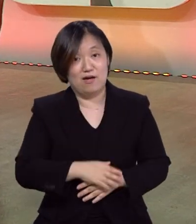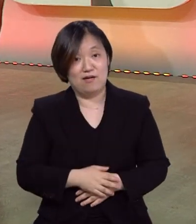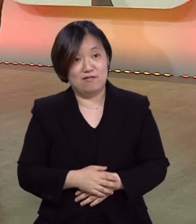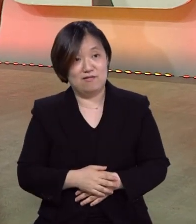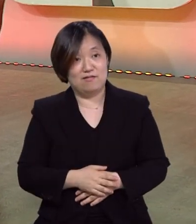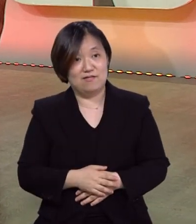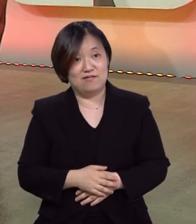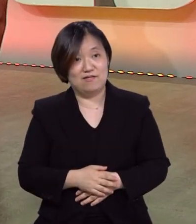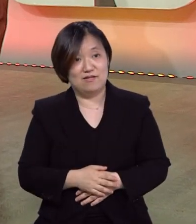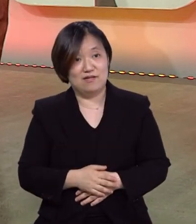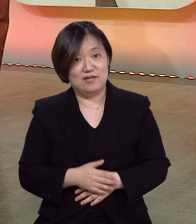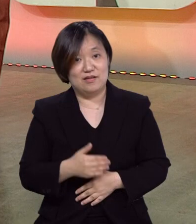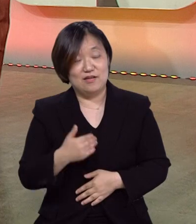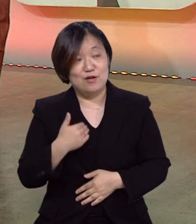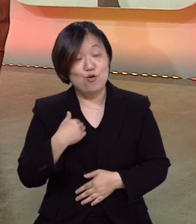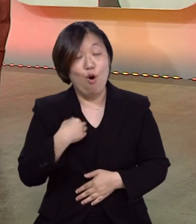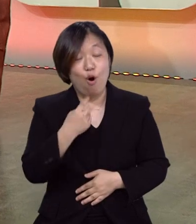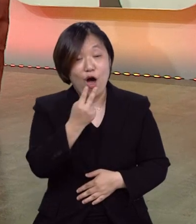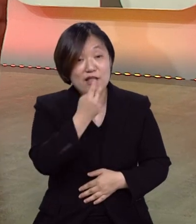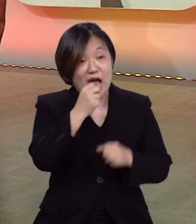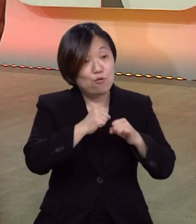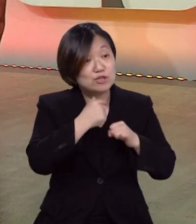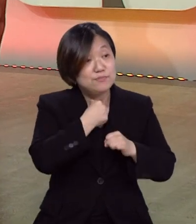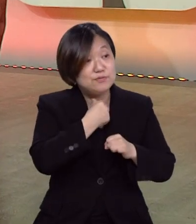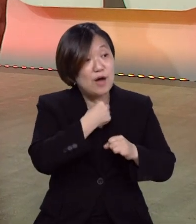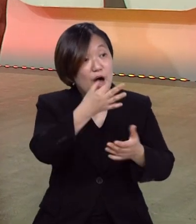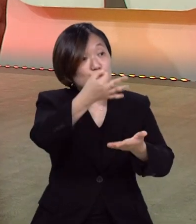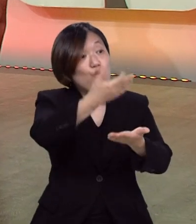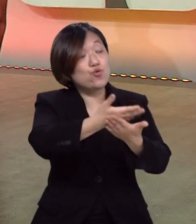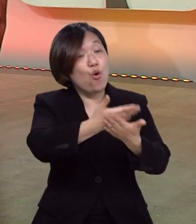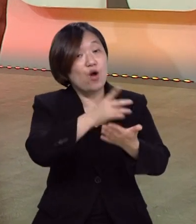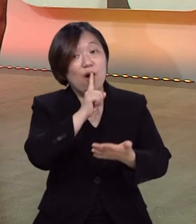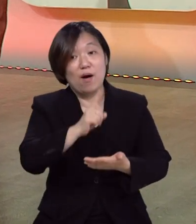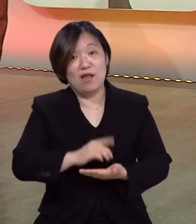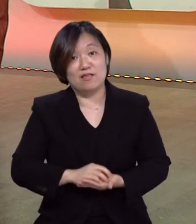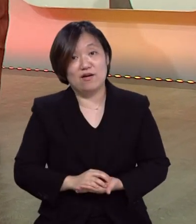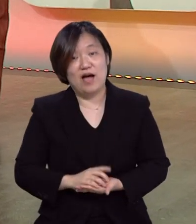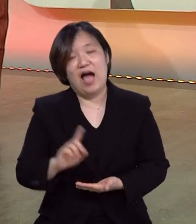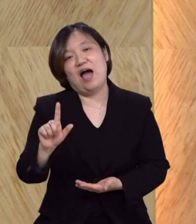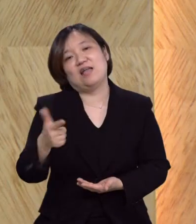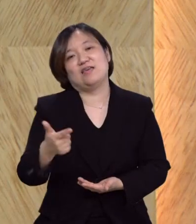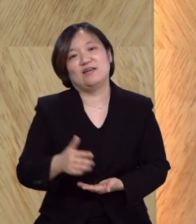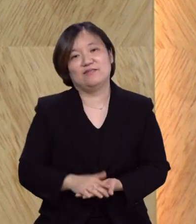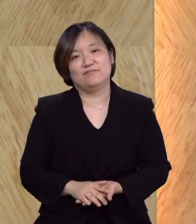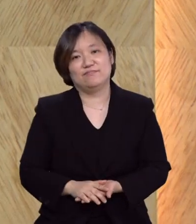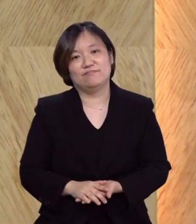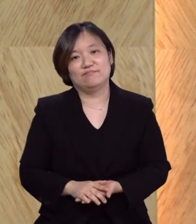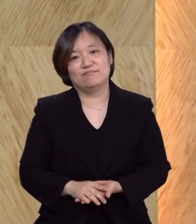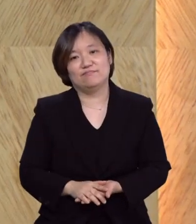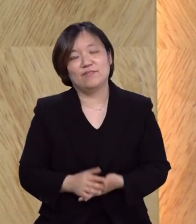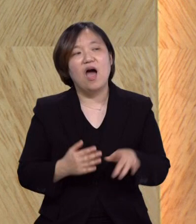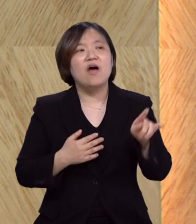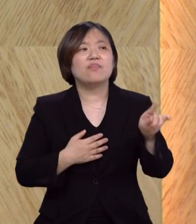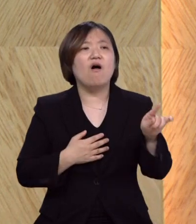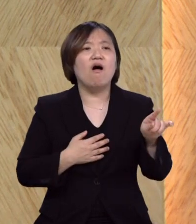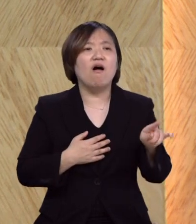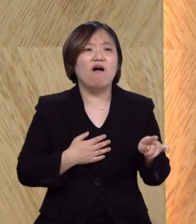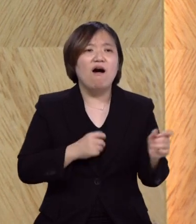싶으면 나를 시봉해라 성찰스님이 그렇게 말씀하셨습니까 너 살고 싶지 부처님께